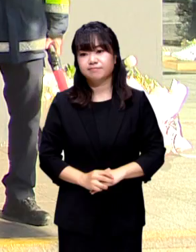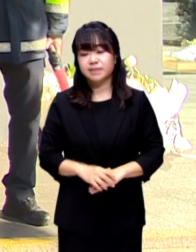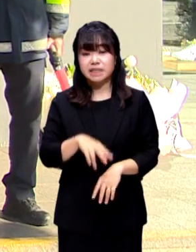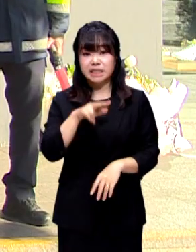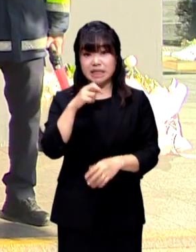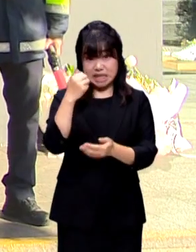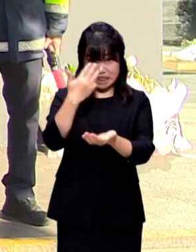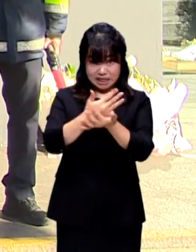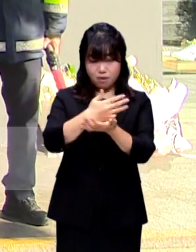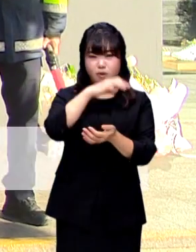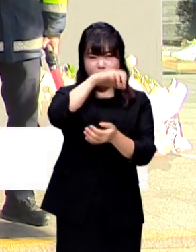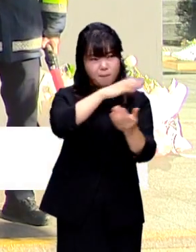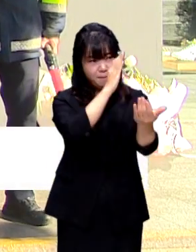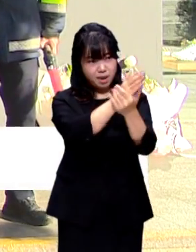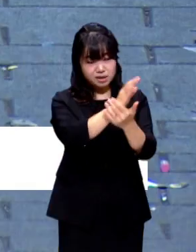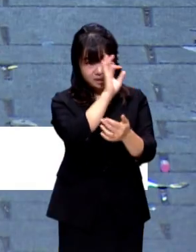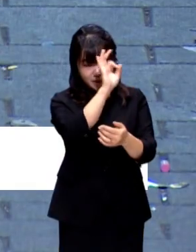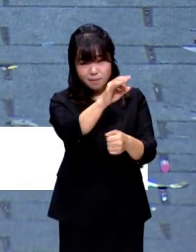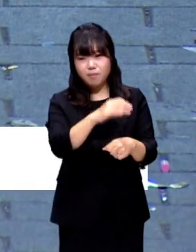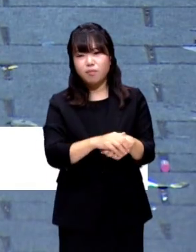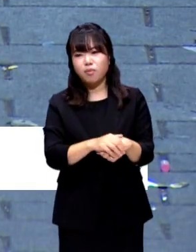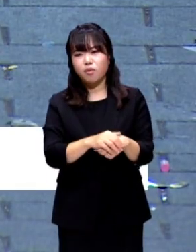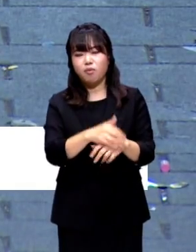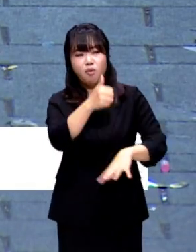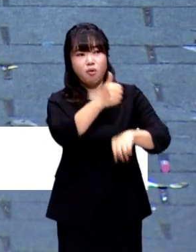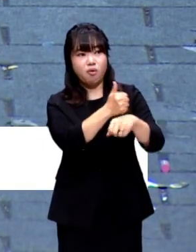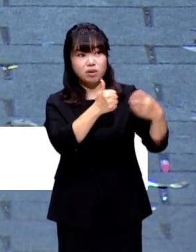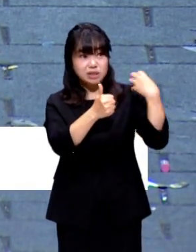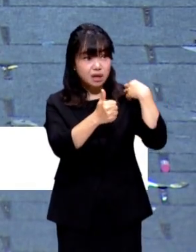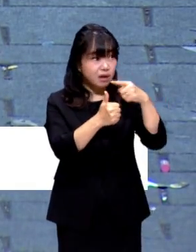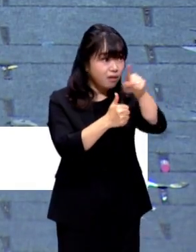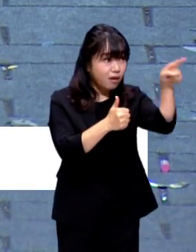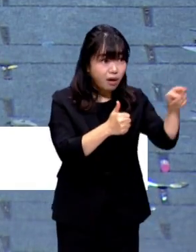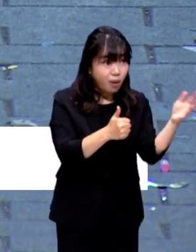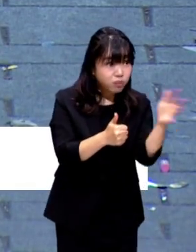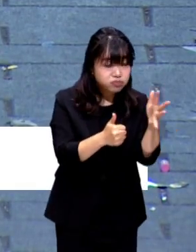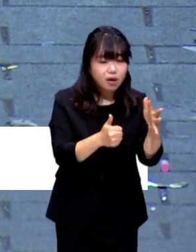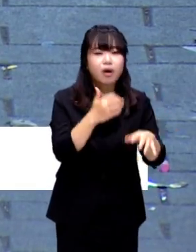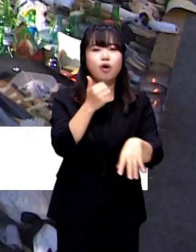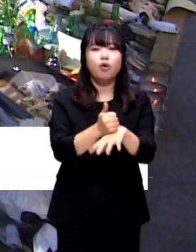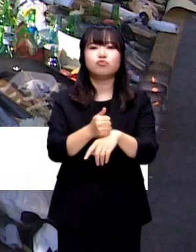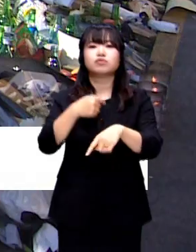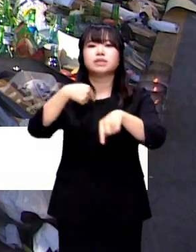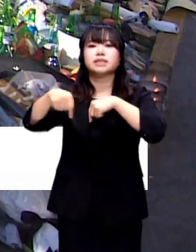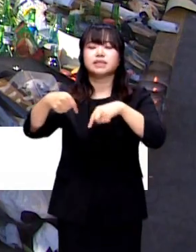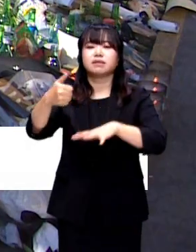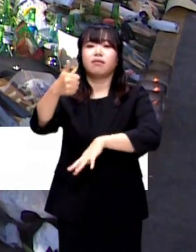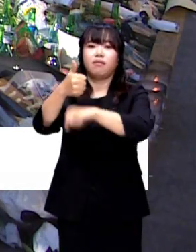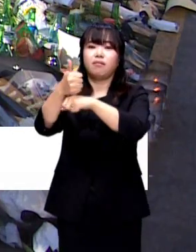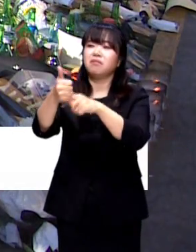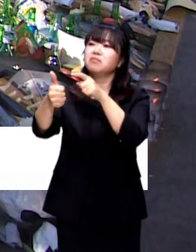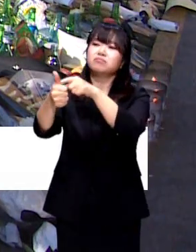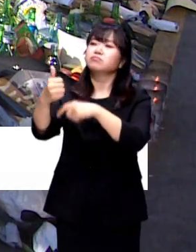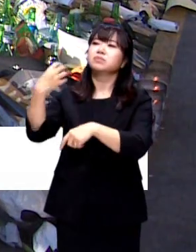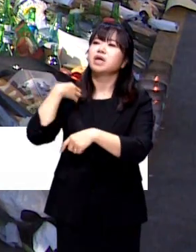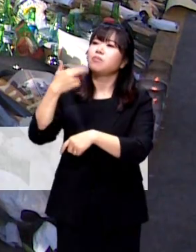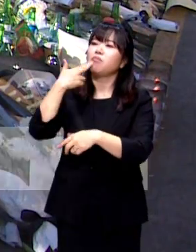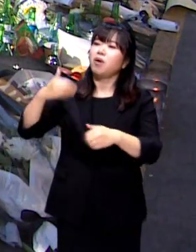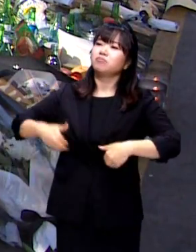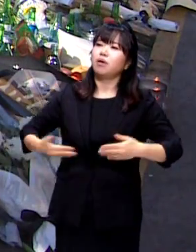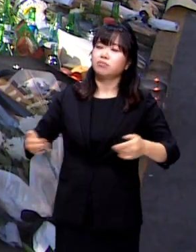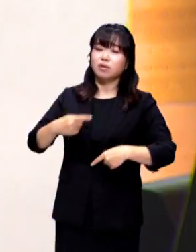이태원 참사가 발생한 뒤 주최자가 없는 행사의 경우 지자체에 안전관리 의무가 없다는 발언이 논란이